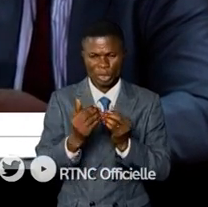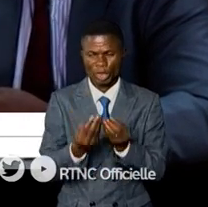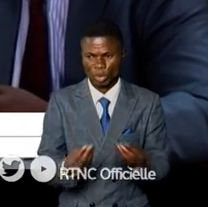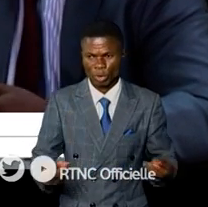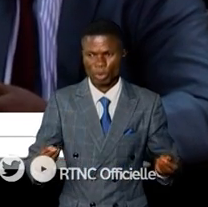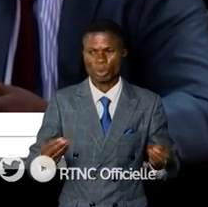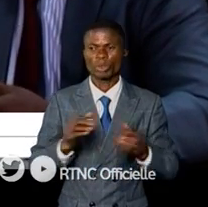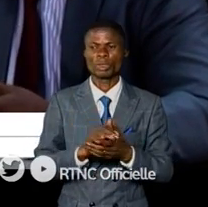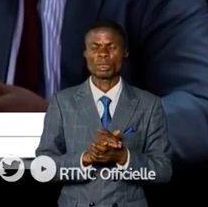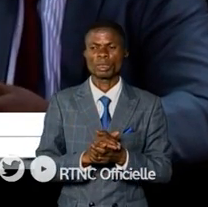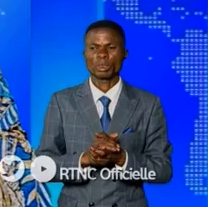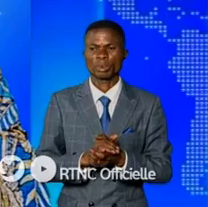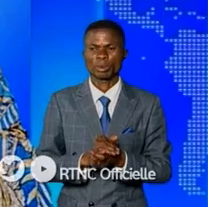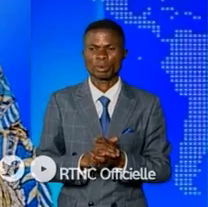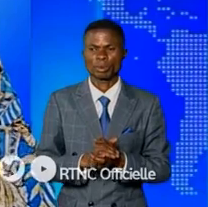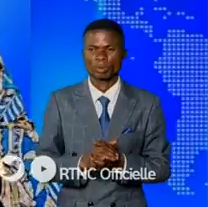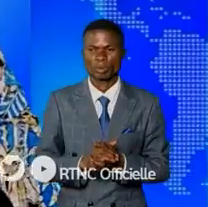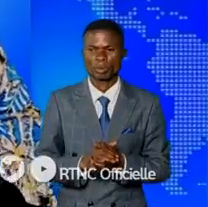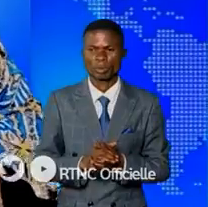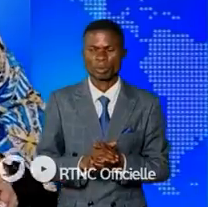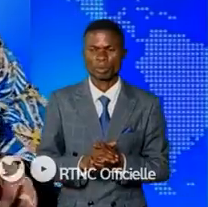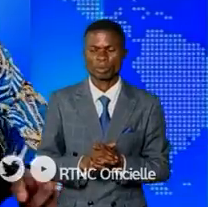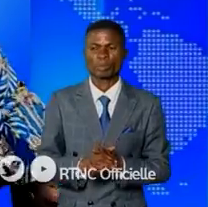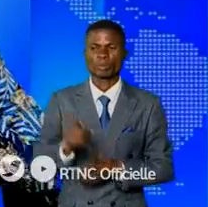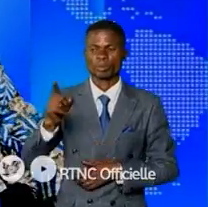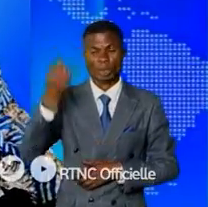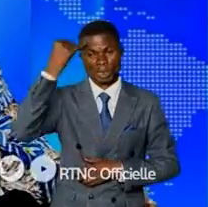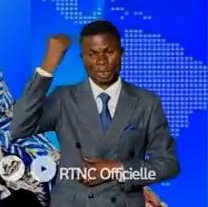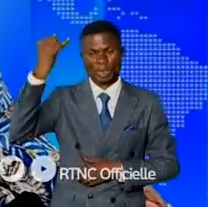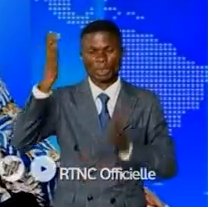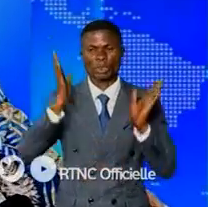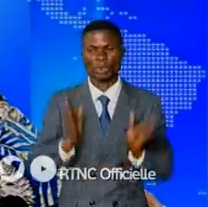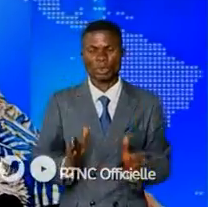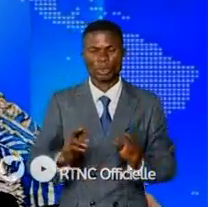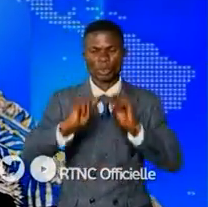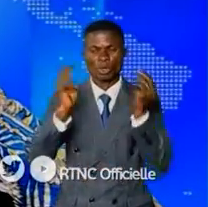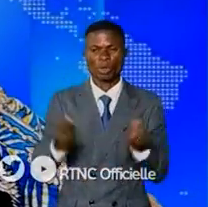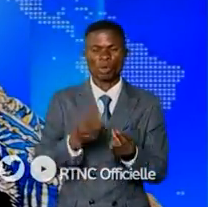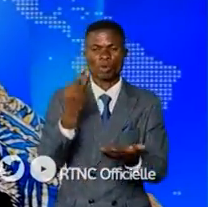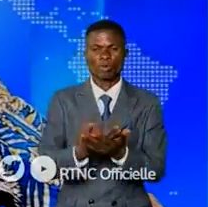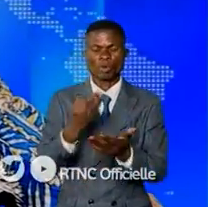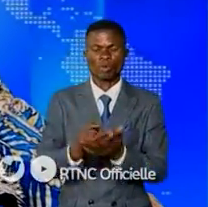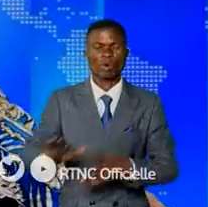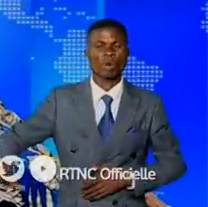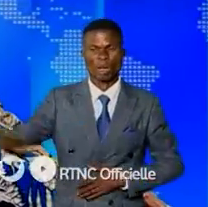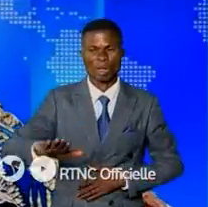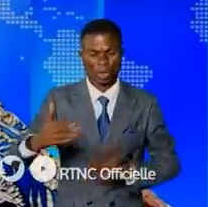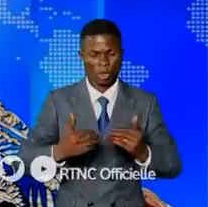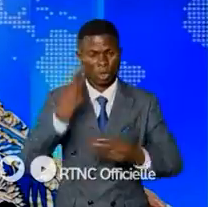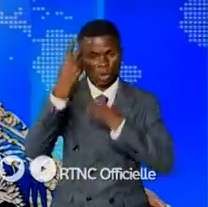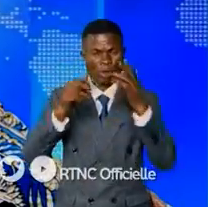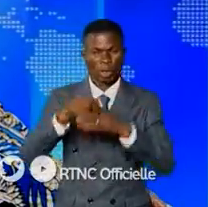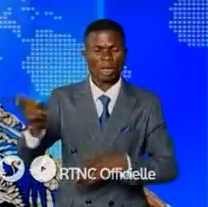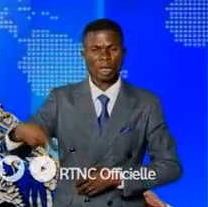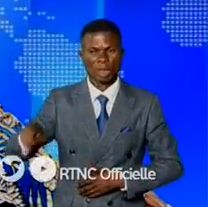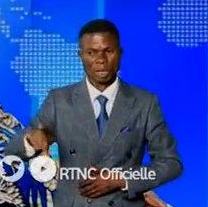une modernité. Steve Mikaï, initiateur de Fonds Patriotique 2023, continue sa tournée en province